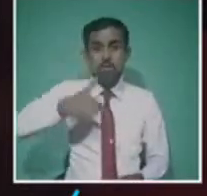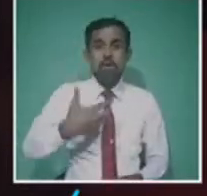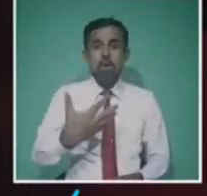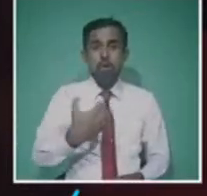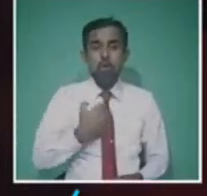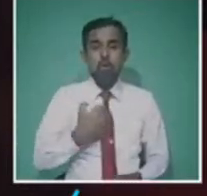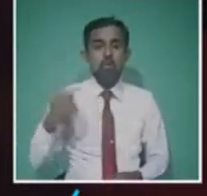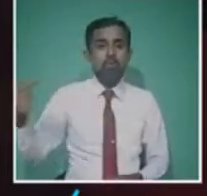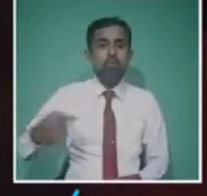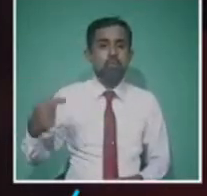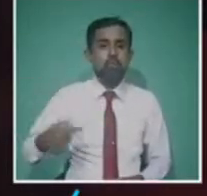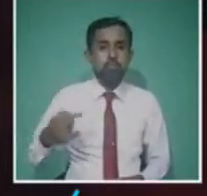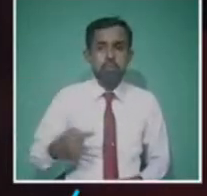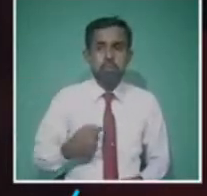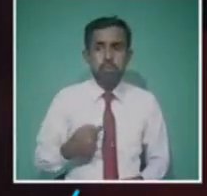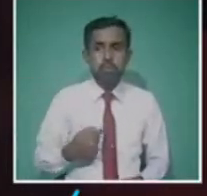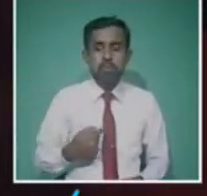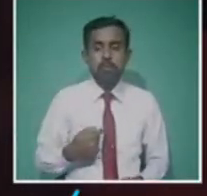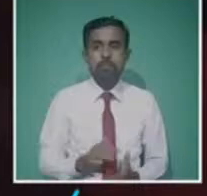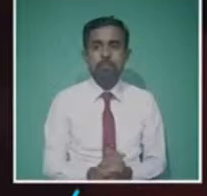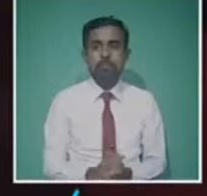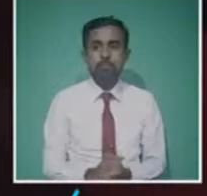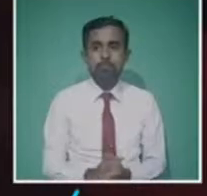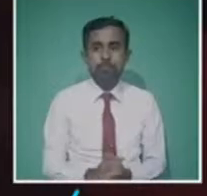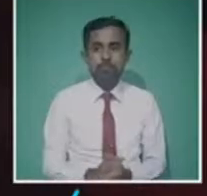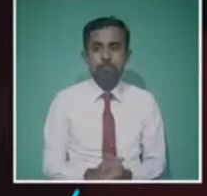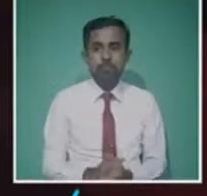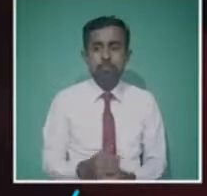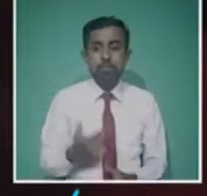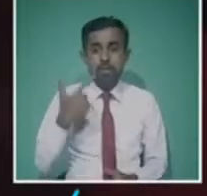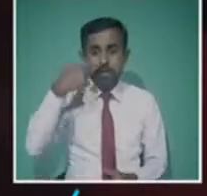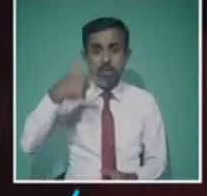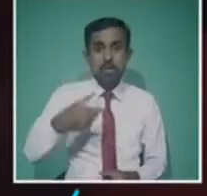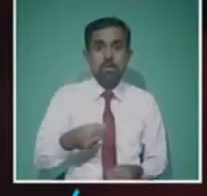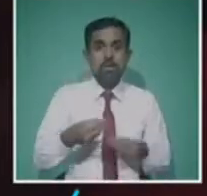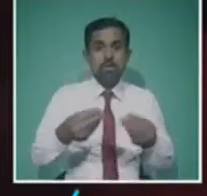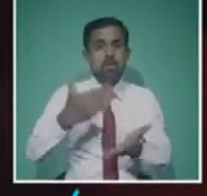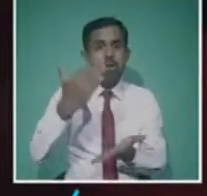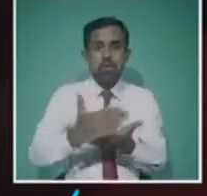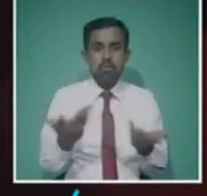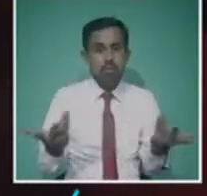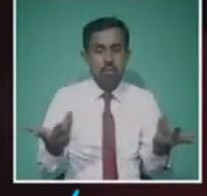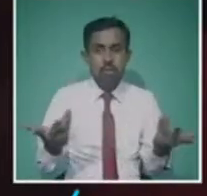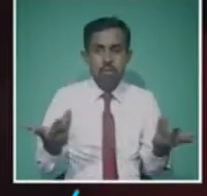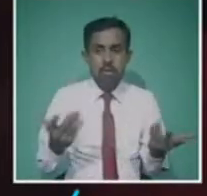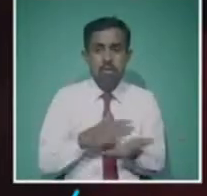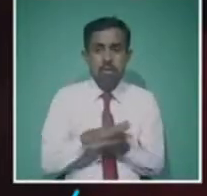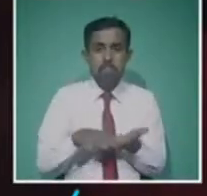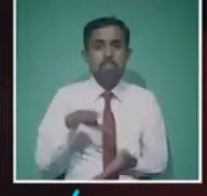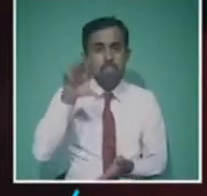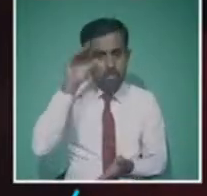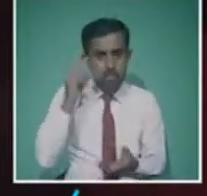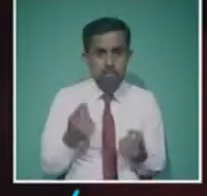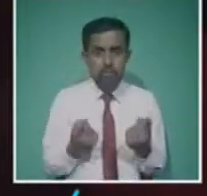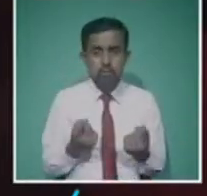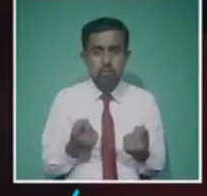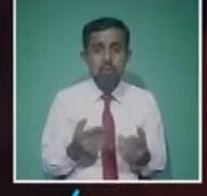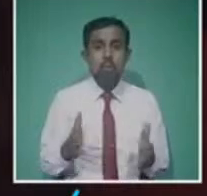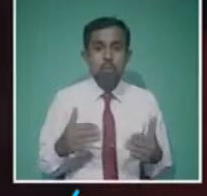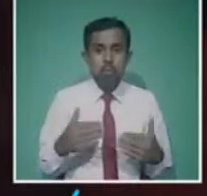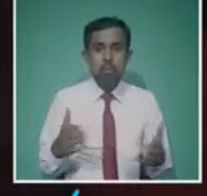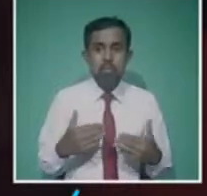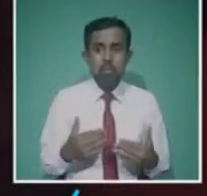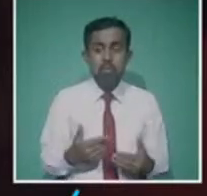සඳහා පැමිණලා තියෙනවා ඉන්ධන පෙරහුමල් වෙත. අපි ඉන්ධන සැපයුම අඩාල කළා නැහැ. නමුත් අපි ඒක තේරුම් අරගෙන අවශ්‍යතාවය තව